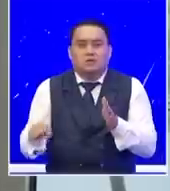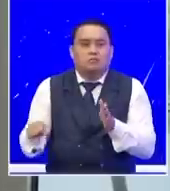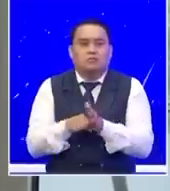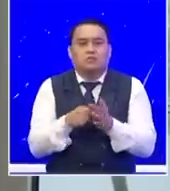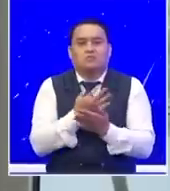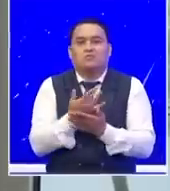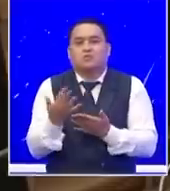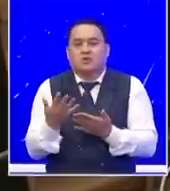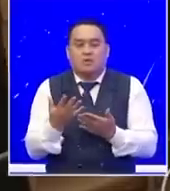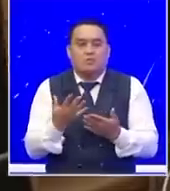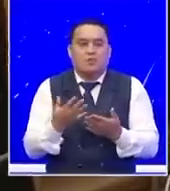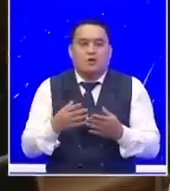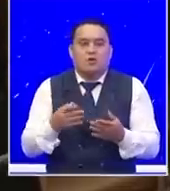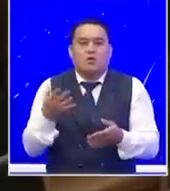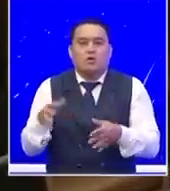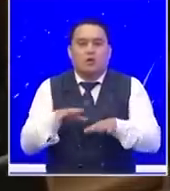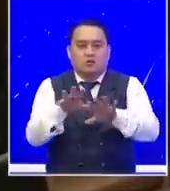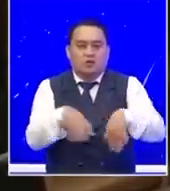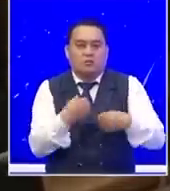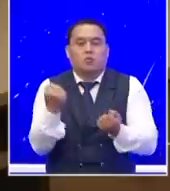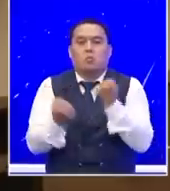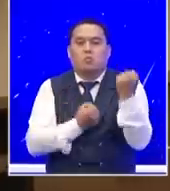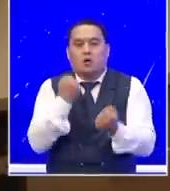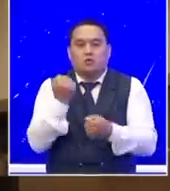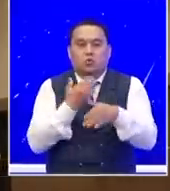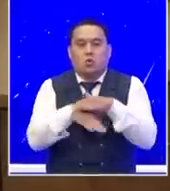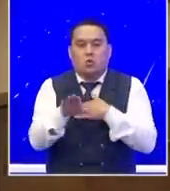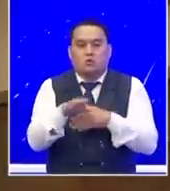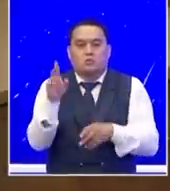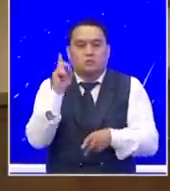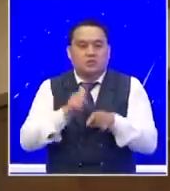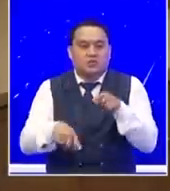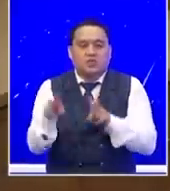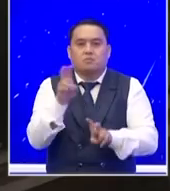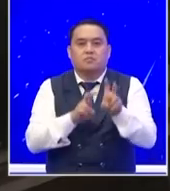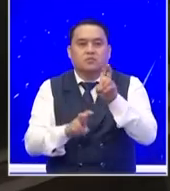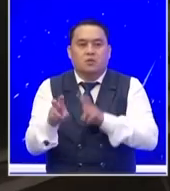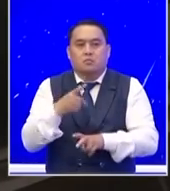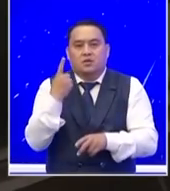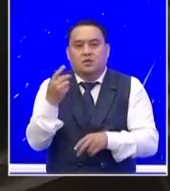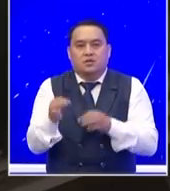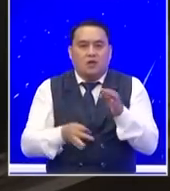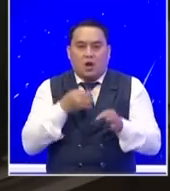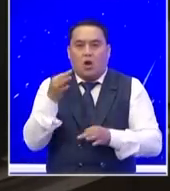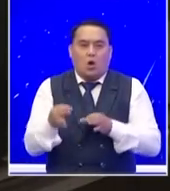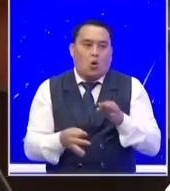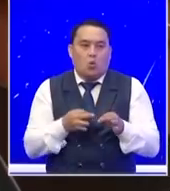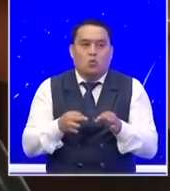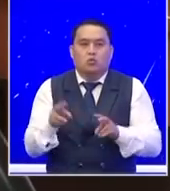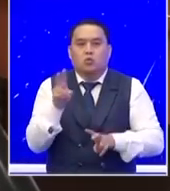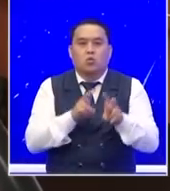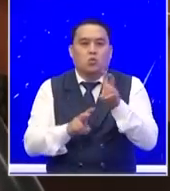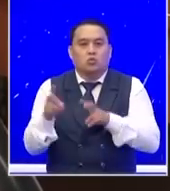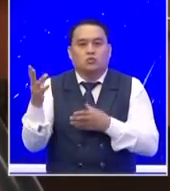пышақтап, оның автокөлігіне мініп ізін суытыпты. Полиция қызметкерлері жедел іздестіру барысында бір тәулік ішінде бой тасалаған